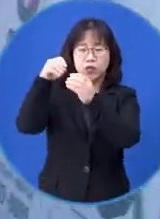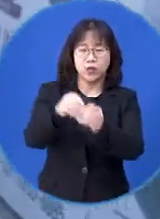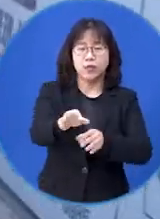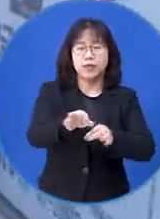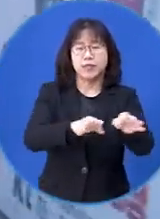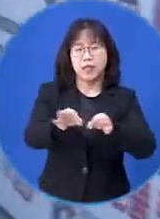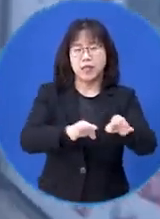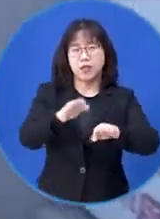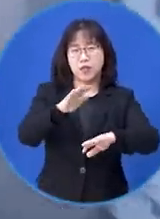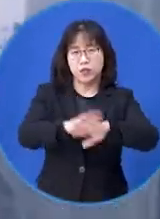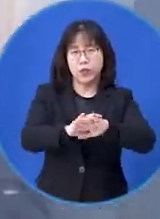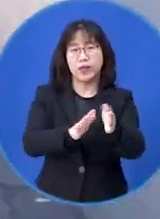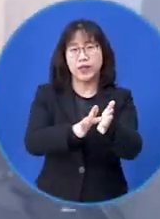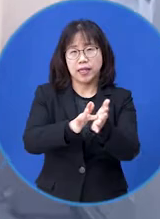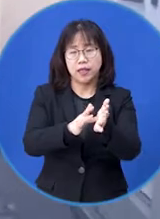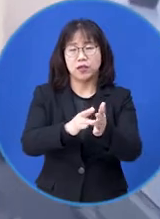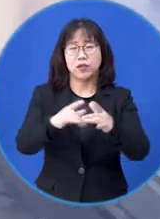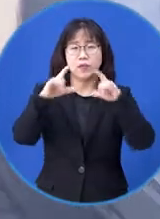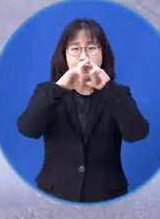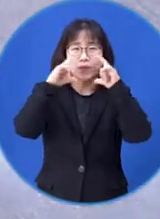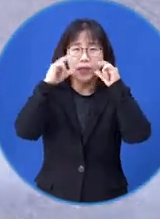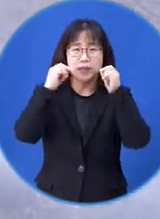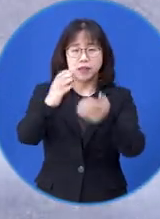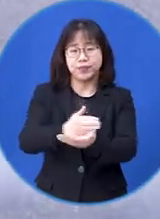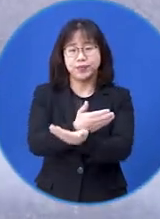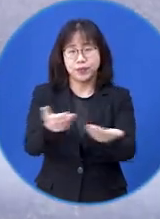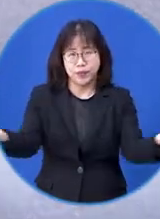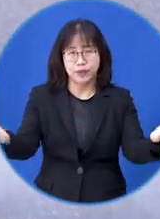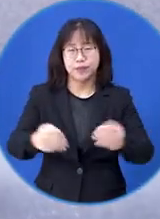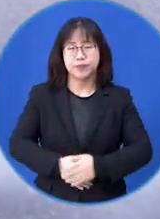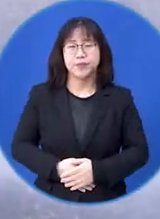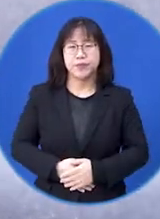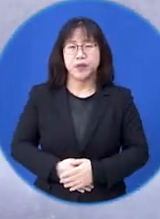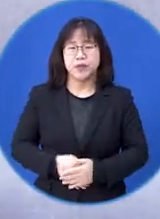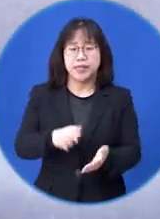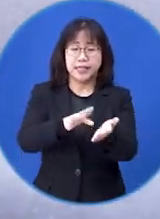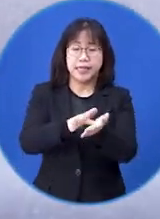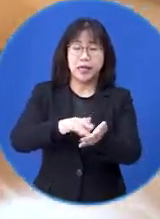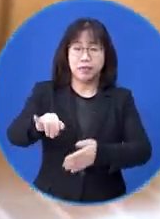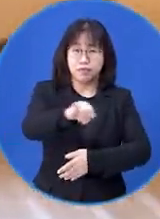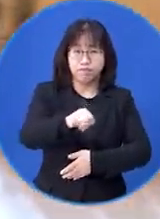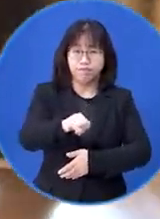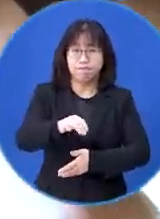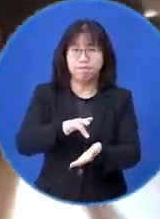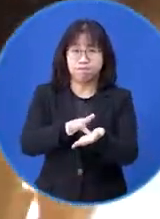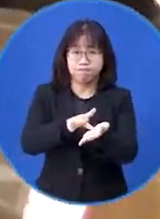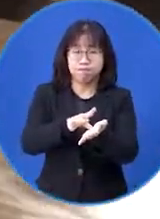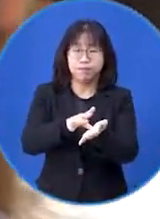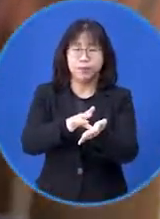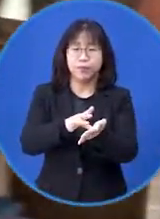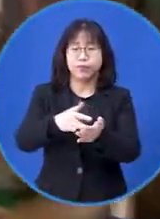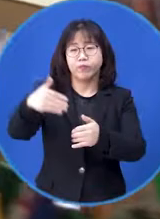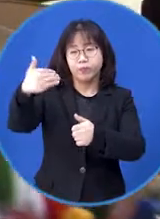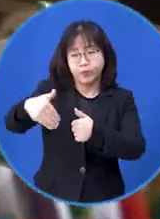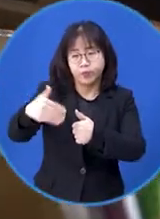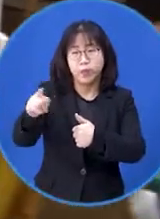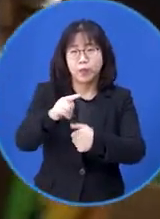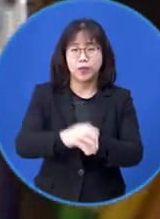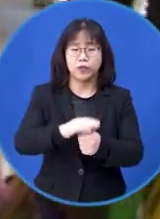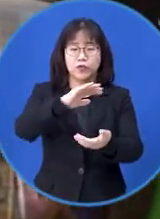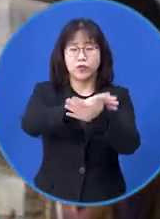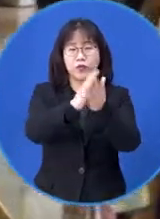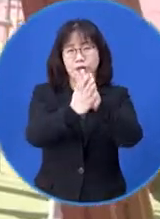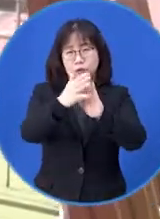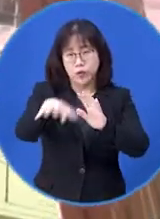마스크를 배부했습니다. 새마을 지도자협의회는 방역을 신청한 지역 내 어린이집과 유치원에 대한 소독을